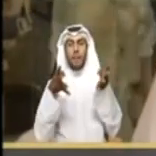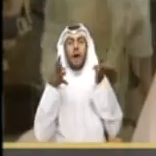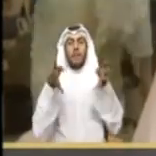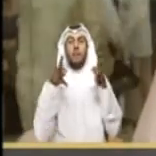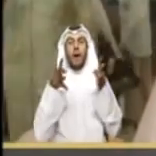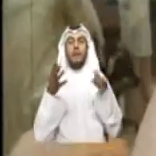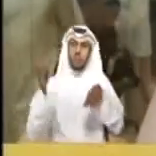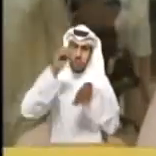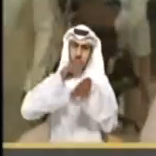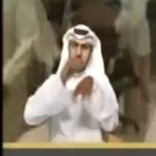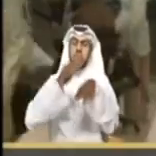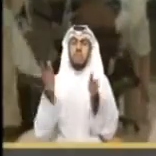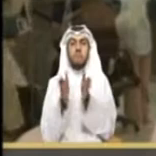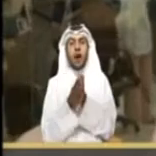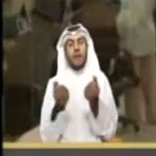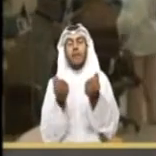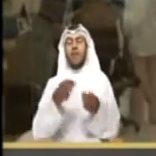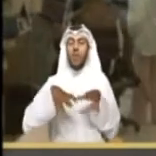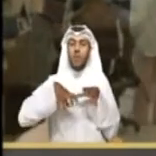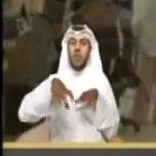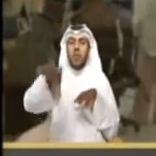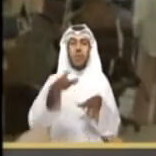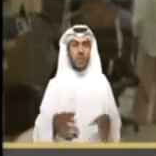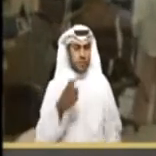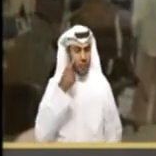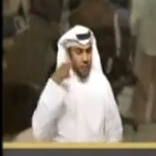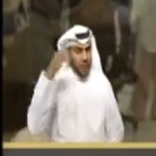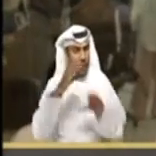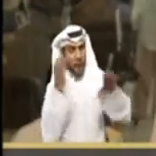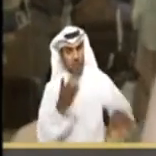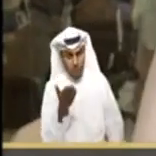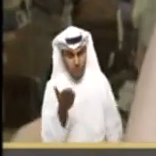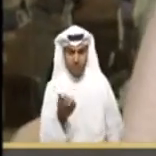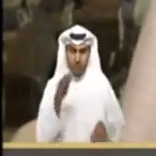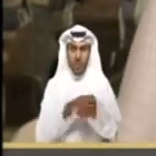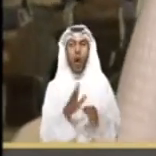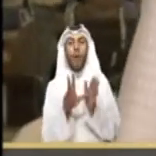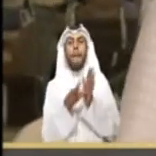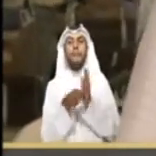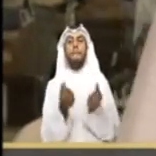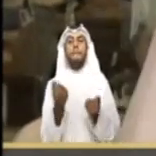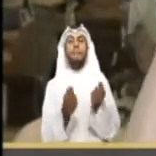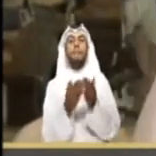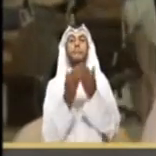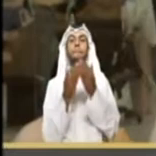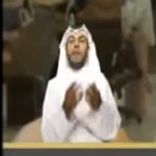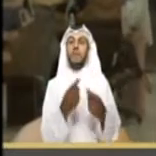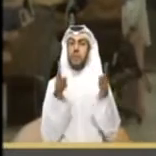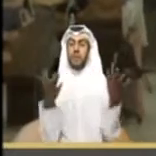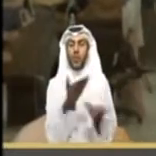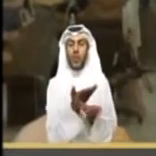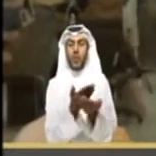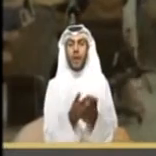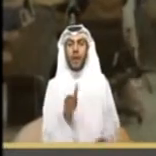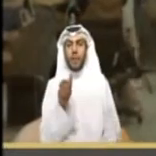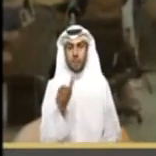وأيضا بعض الترتيبات والإجراءات اللي تأخذ فيها. أنا أعتقد يعني على سبيل المثال التاكسي البحري، التاكسي البحري مهم، ونحن نقدر احنا